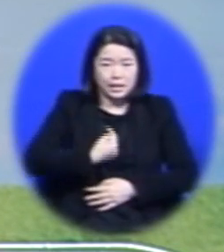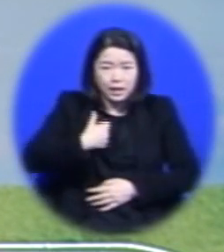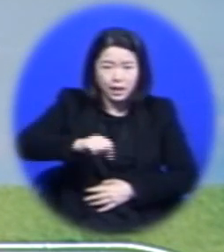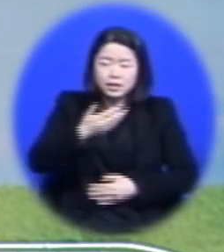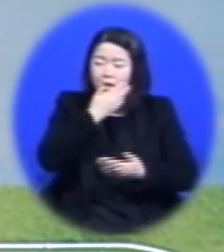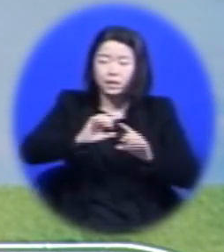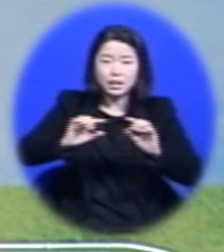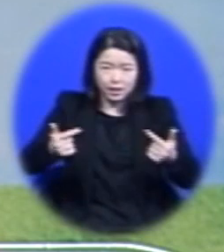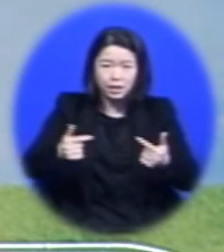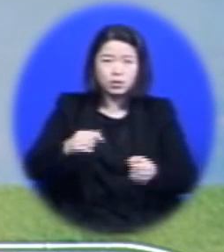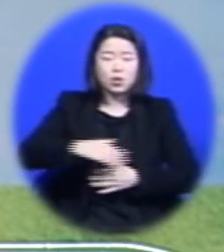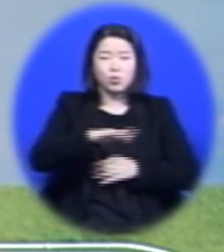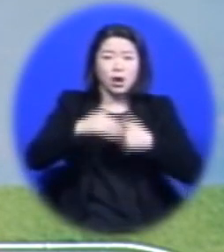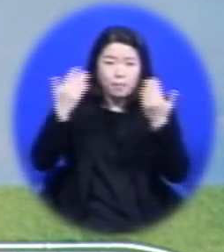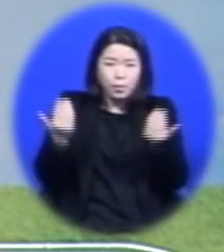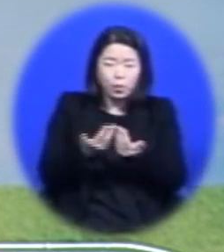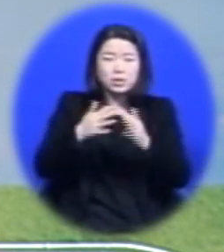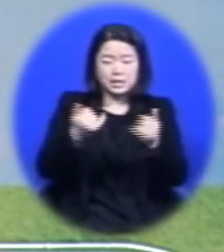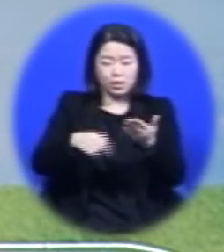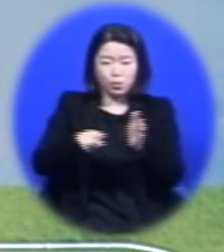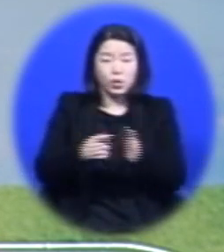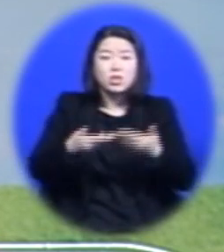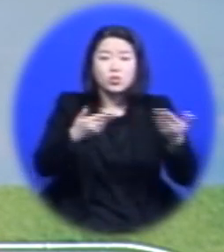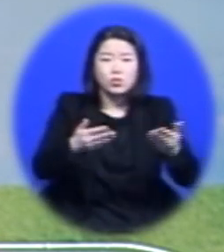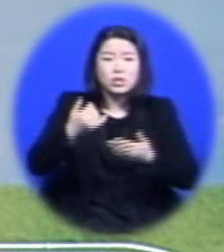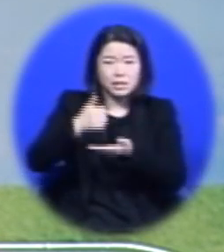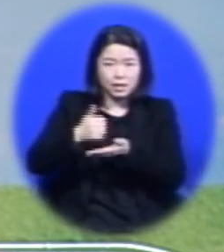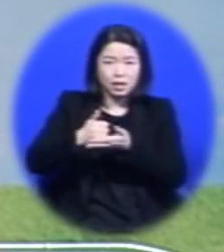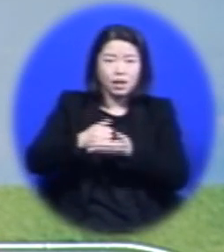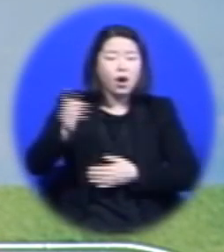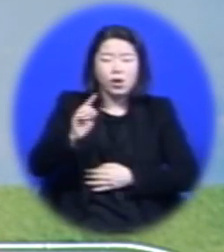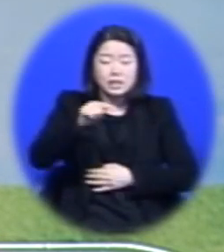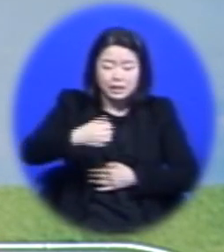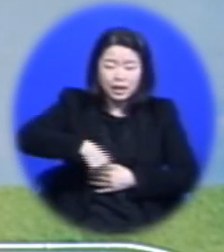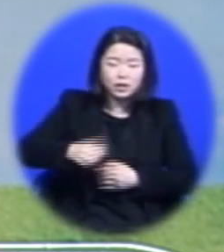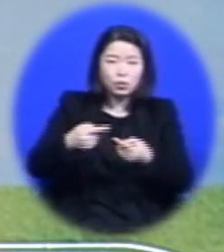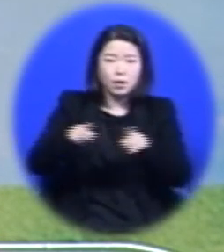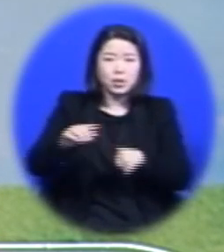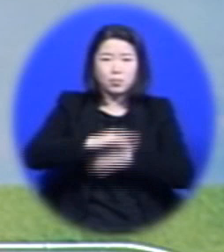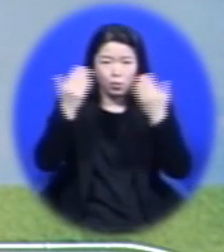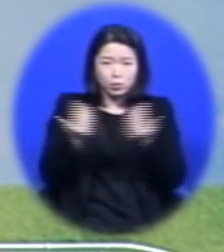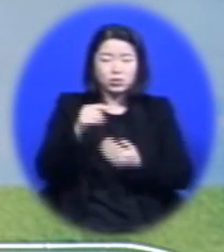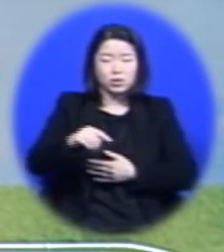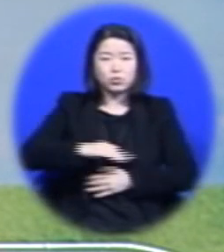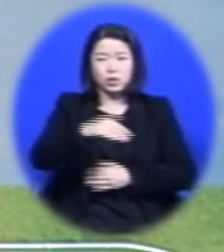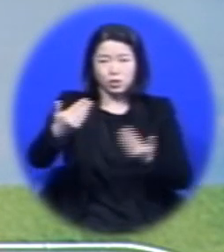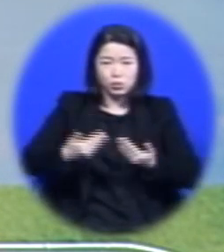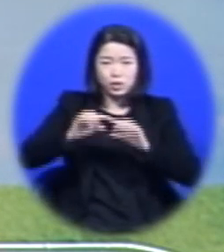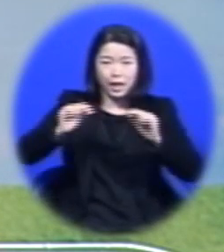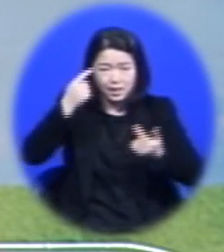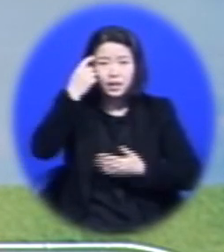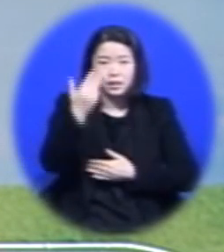아니하시고 우리 모든 사람을 위하여 내주신 이가 어찌 그 아들과 함께 모든 것을 우리에게 주시지 아니하겠느냐